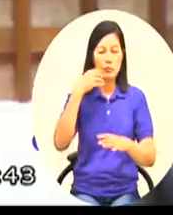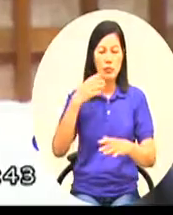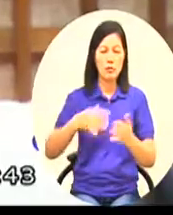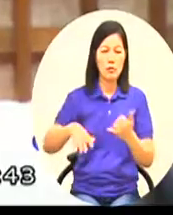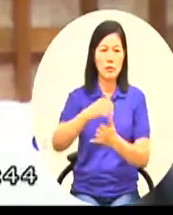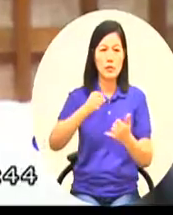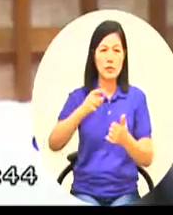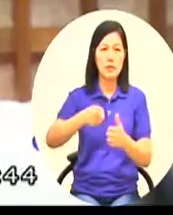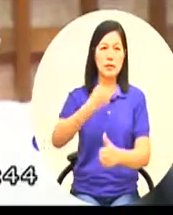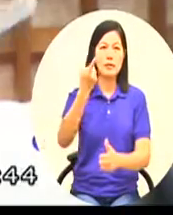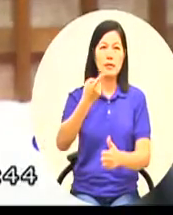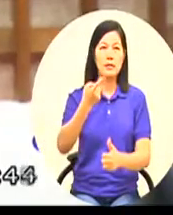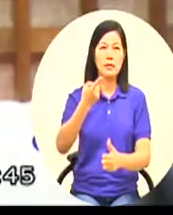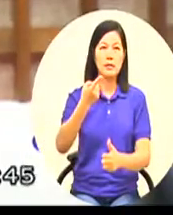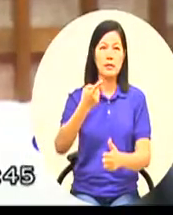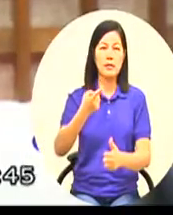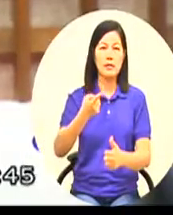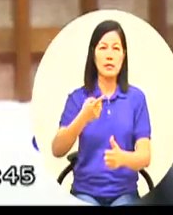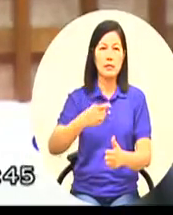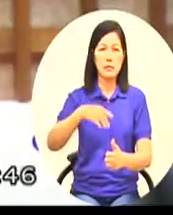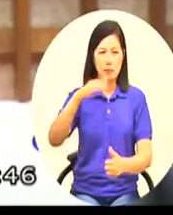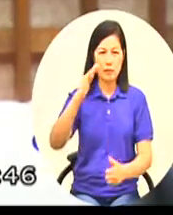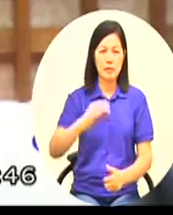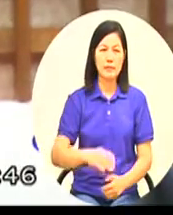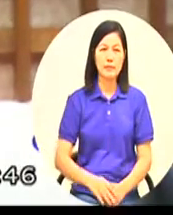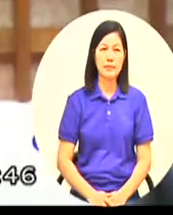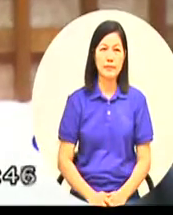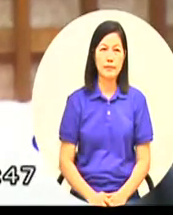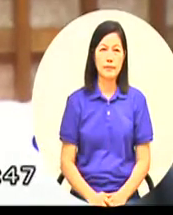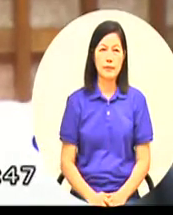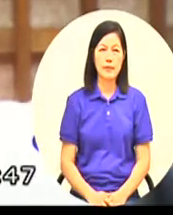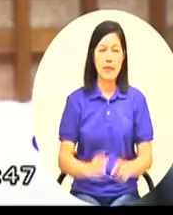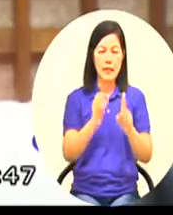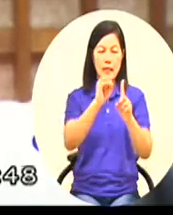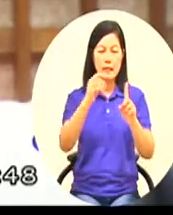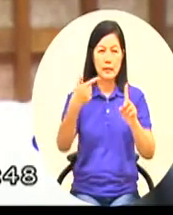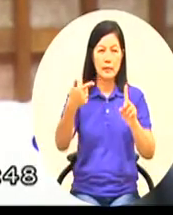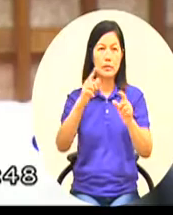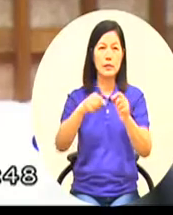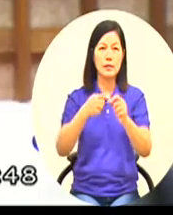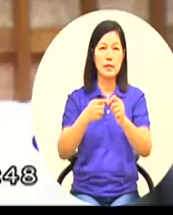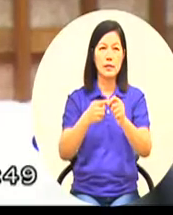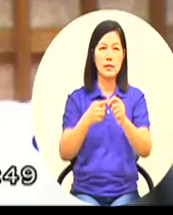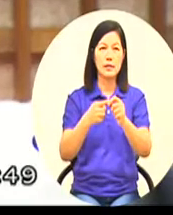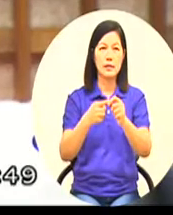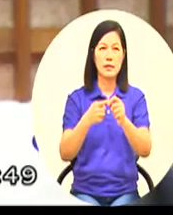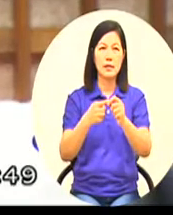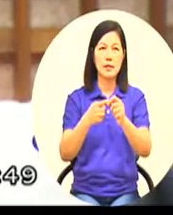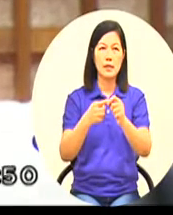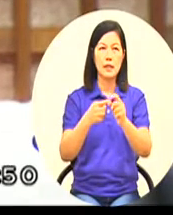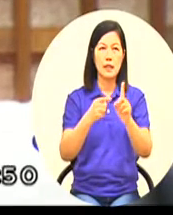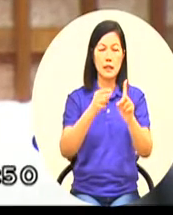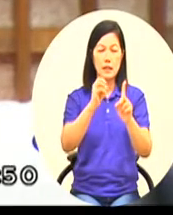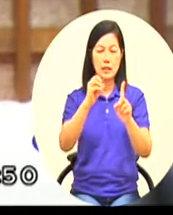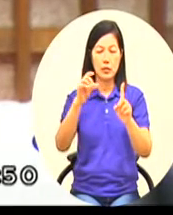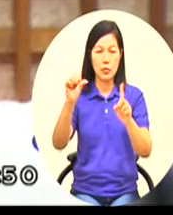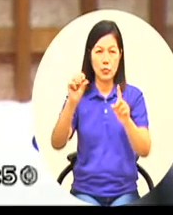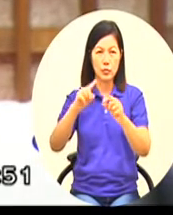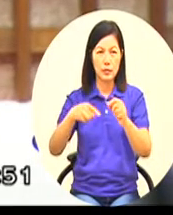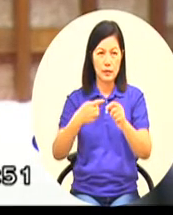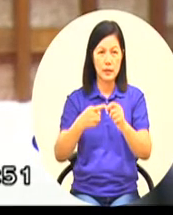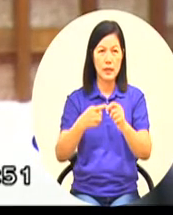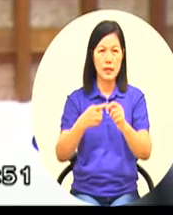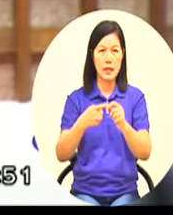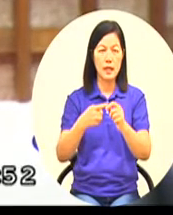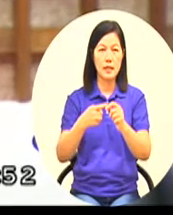第一最高，你看看我们106年，这个105年，我们的